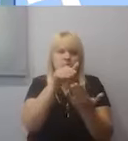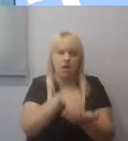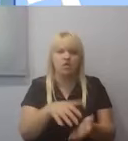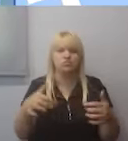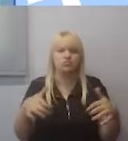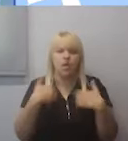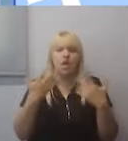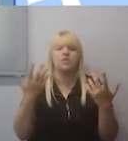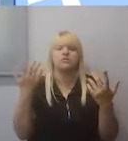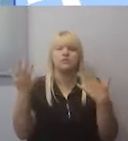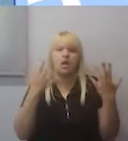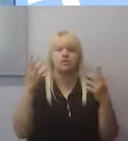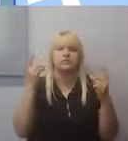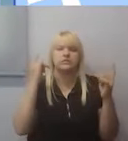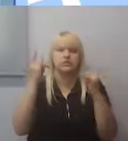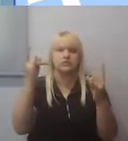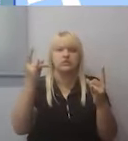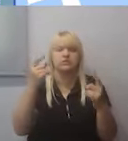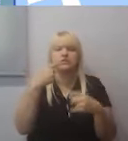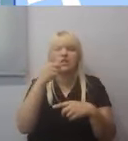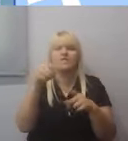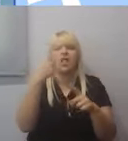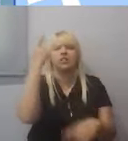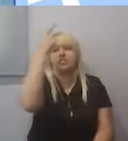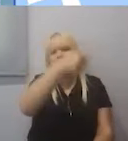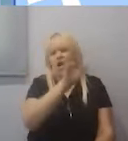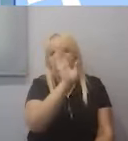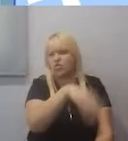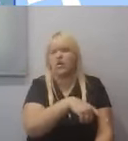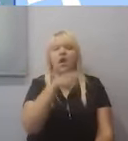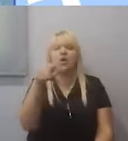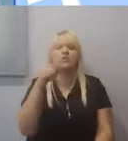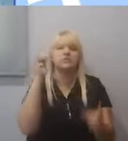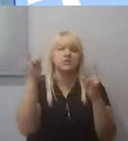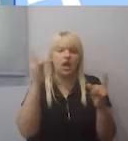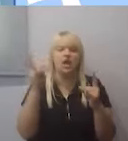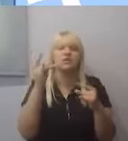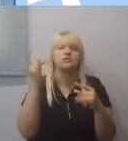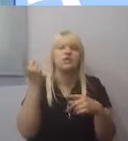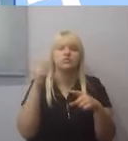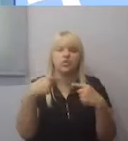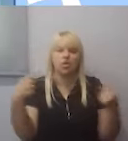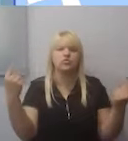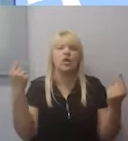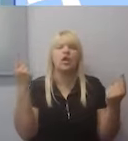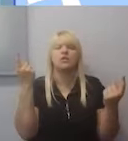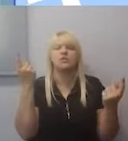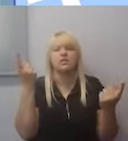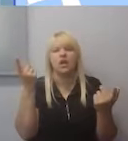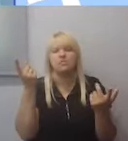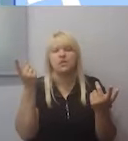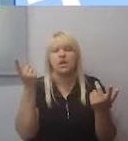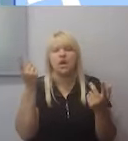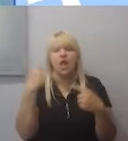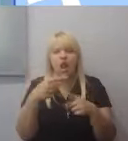viņam saka ču deliko ja tā kā ir pēc skaņas pēc pēc dažādiem elementiem var